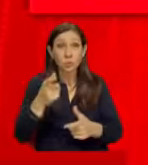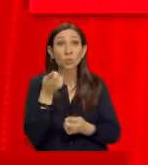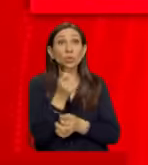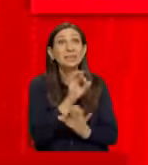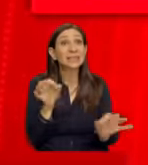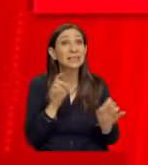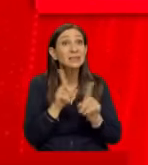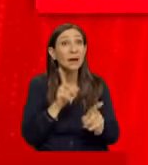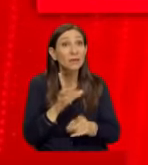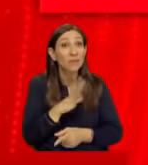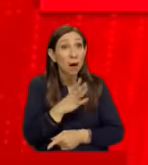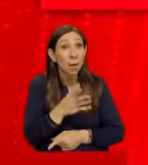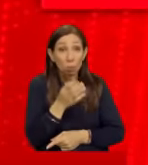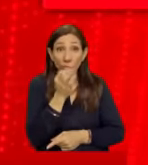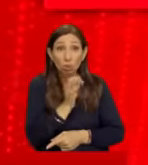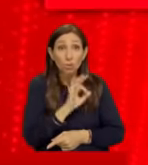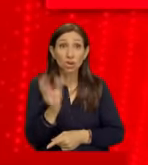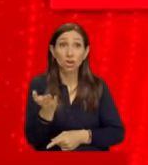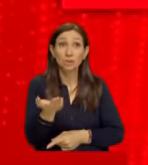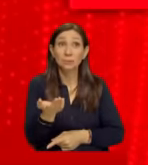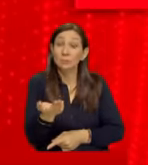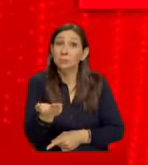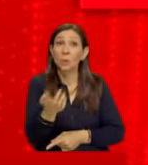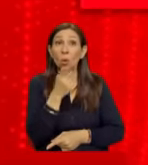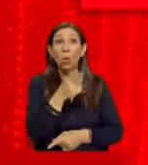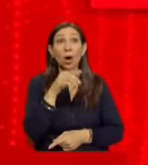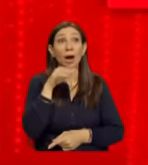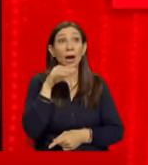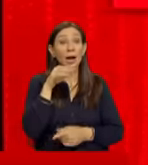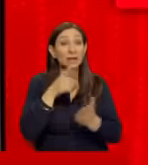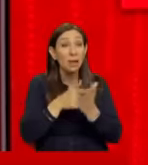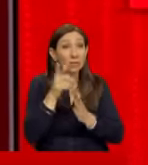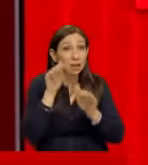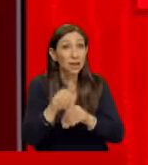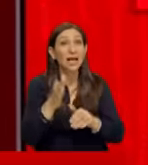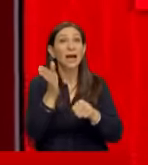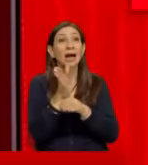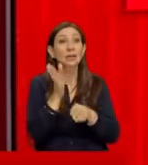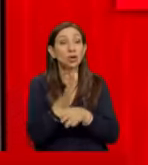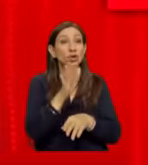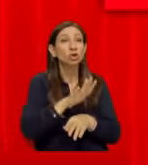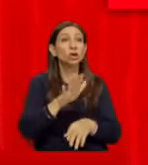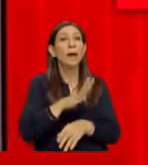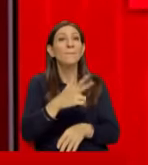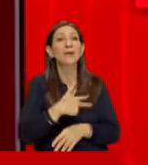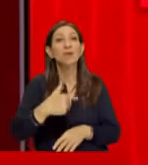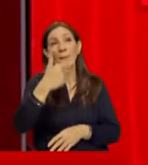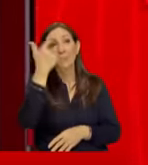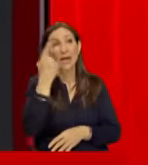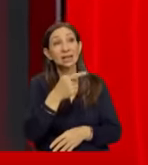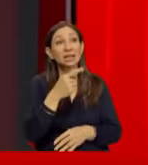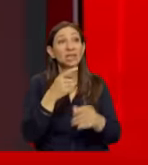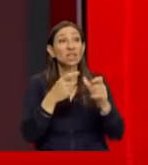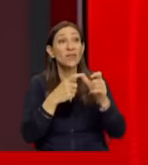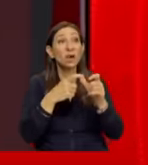ücretsiz internet var. Müthiş bir şey. O kartları, tarımsal destekleri, şu sosyal belediyecilik imkanları